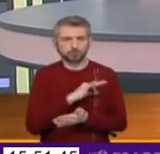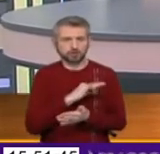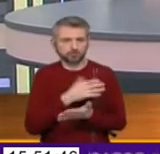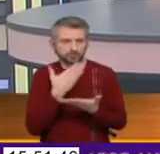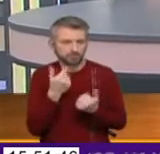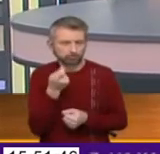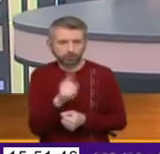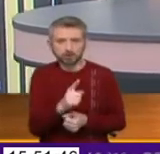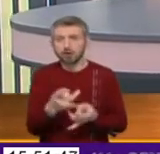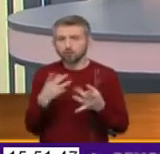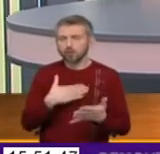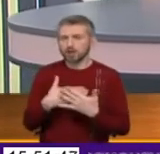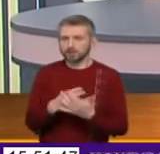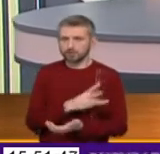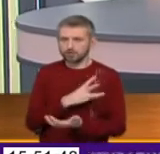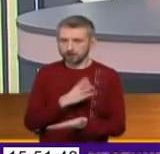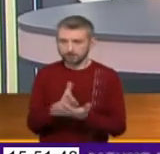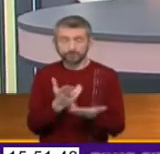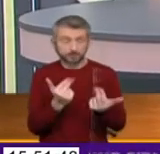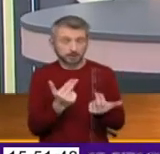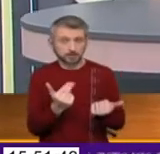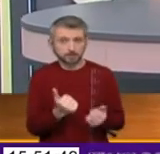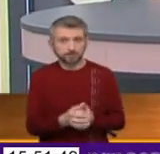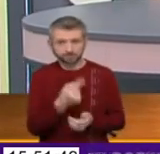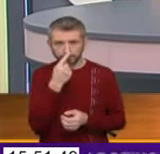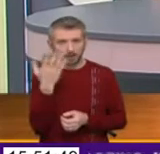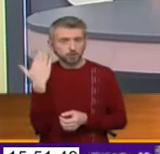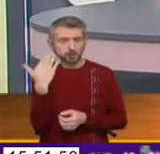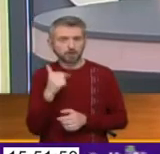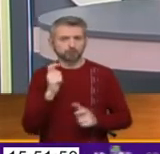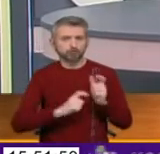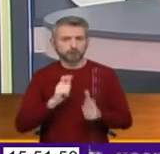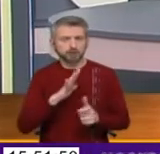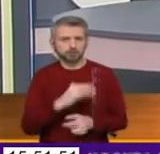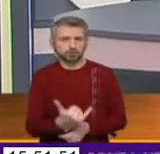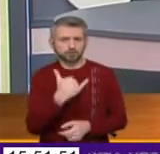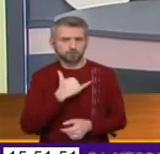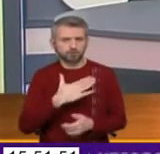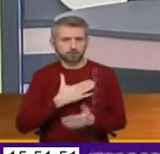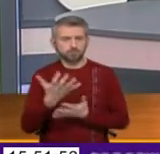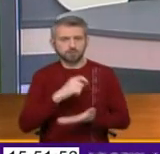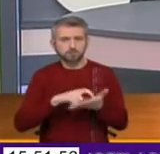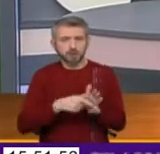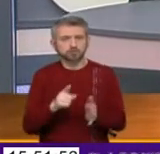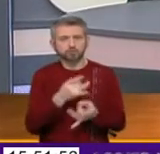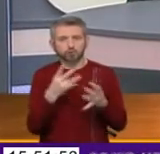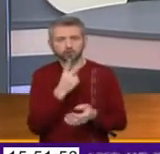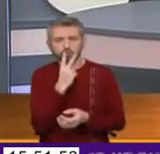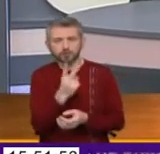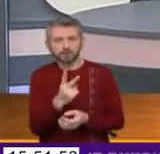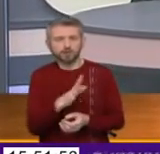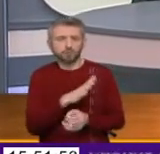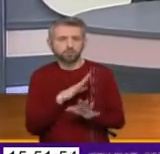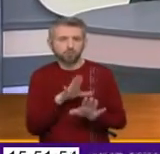жодного. Просто з активним бажанням. Просто з активним бажанням, так. Нещодавно студенти приходили до моєї приймальні, щоб просто подивитися,